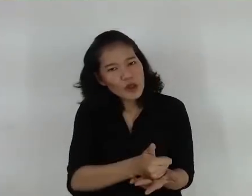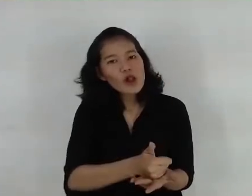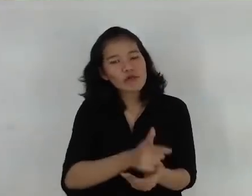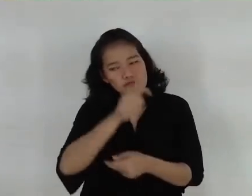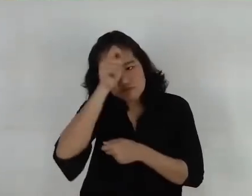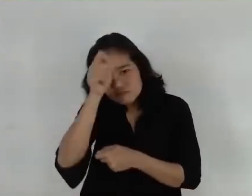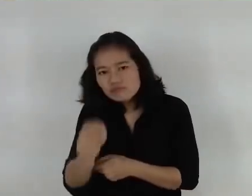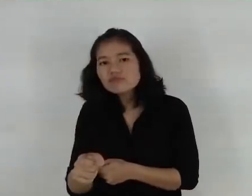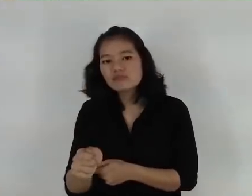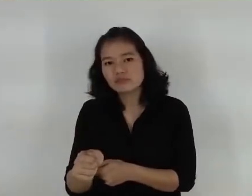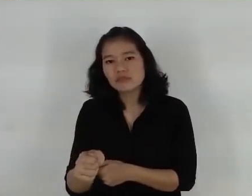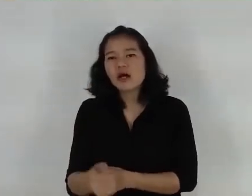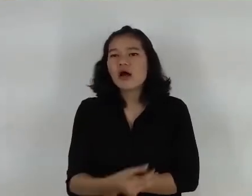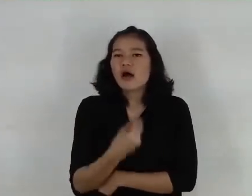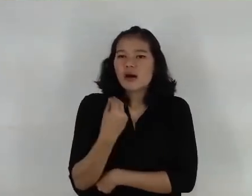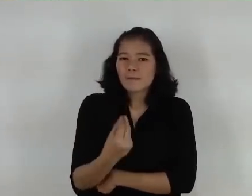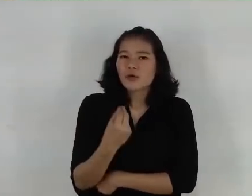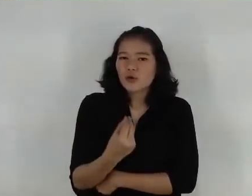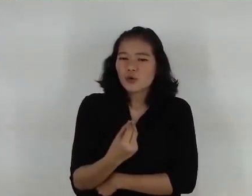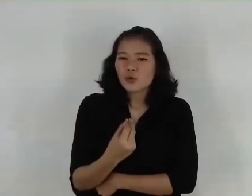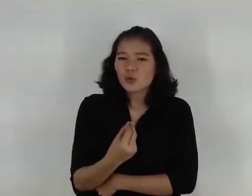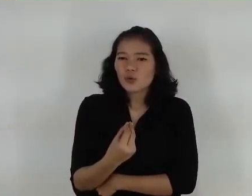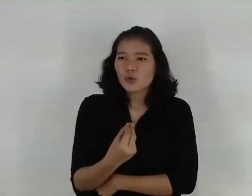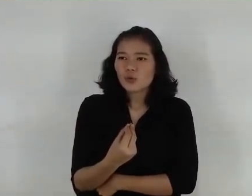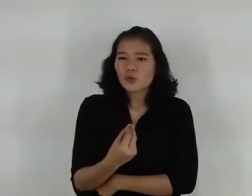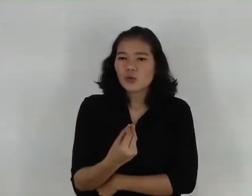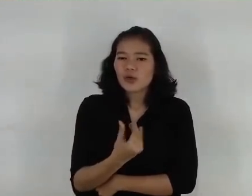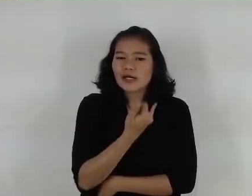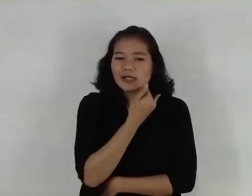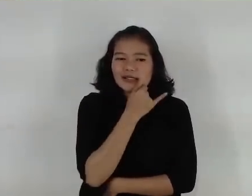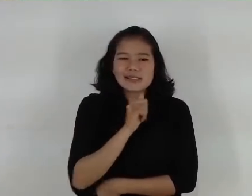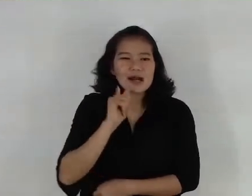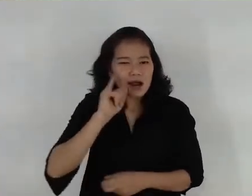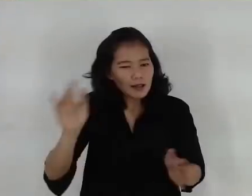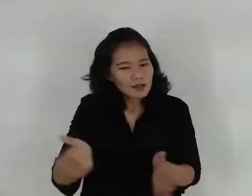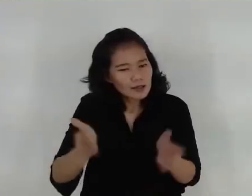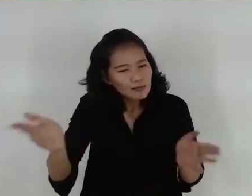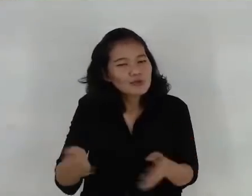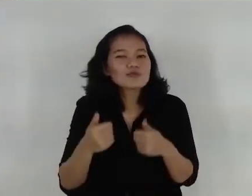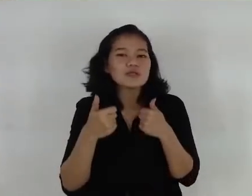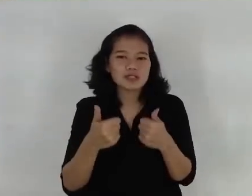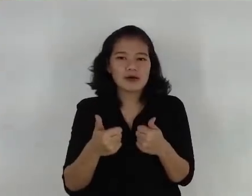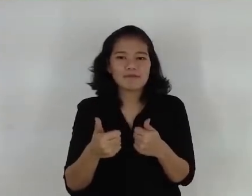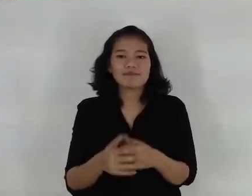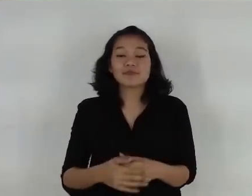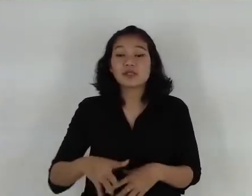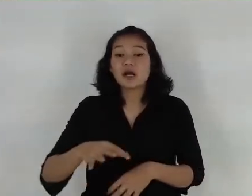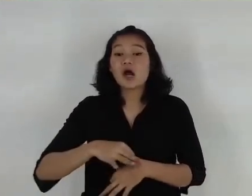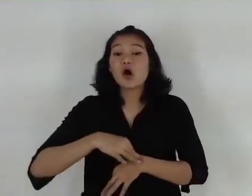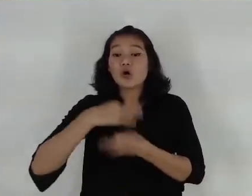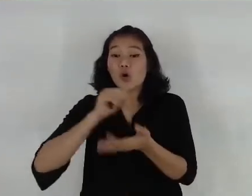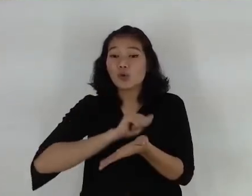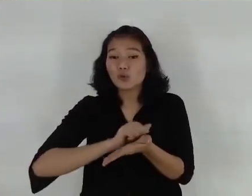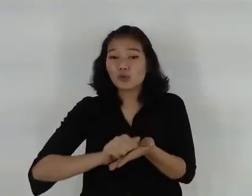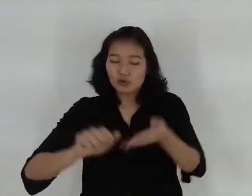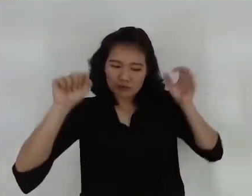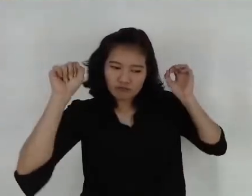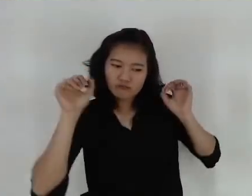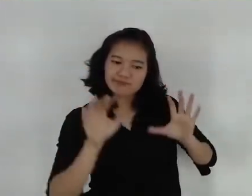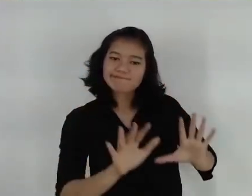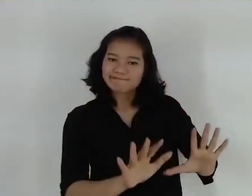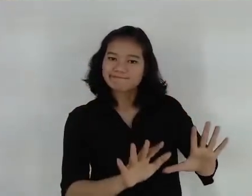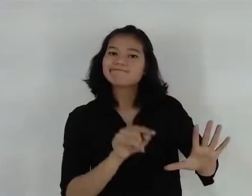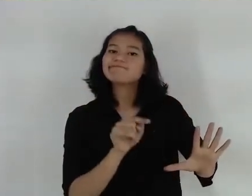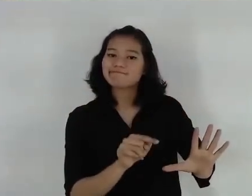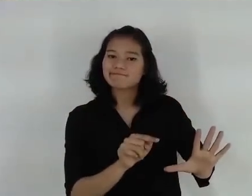ia menantikan penghiburan bagi Israel Roh Kudus ada di atasnya dan